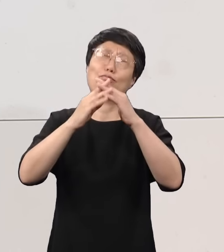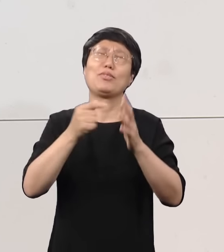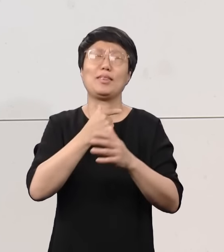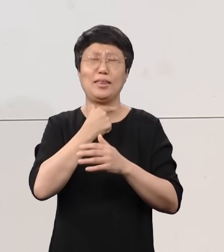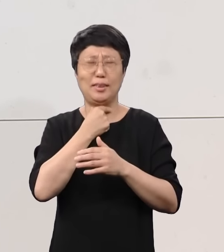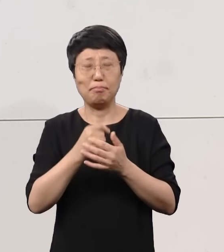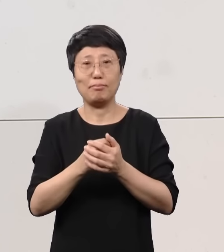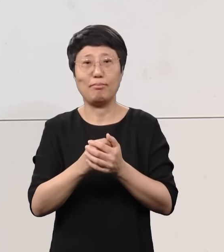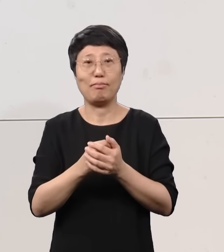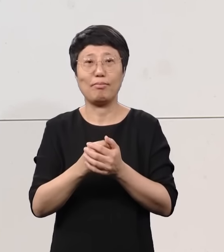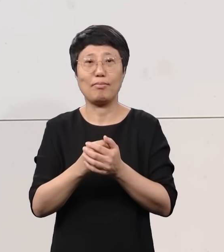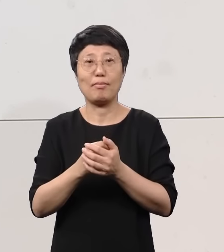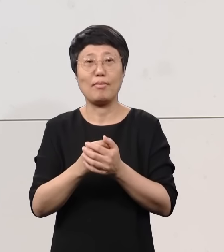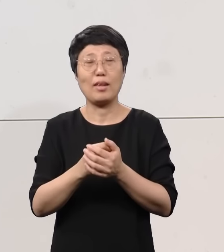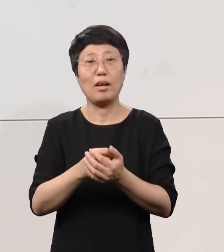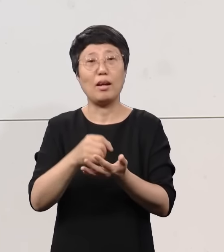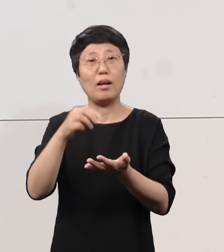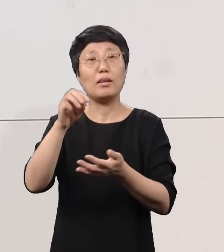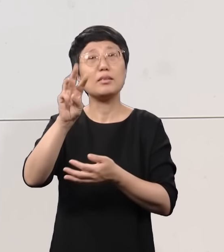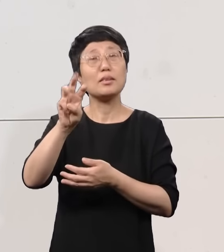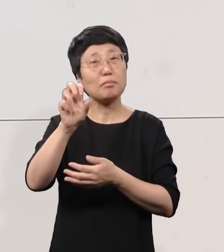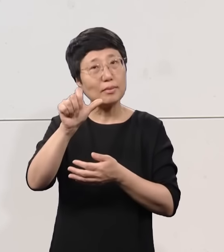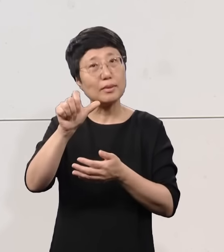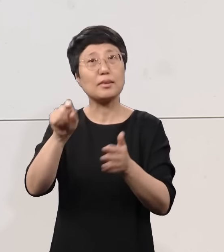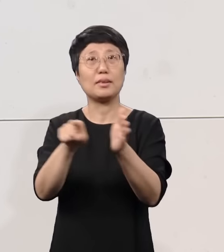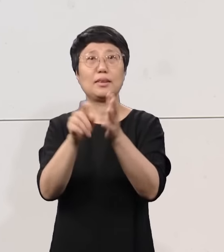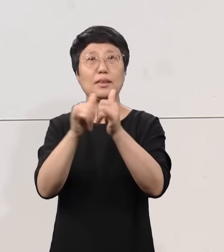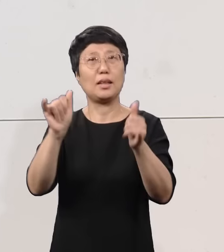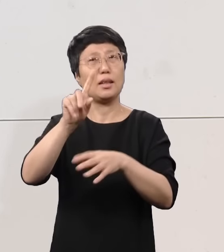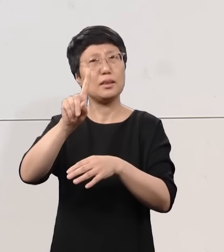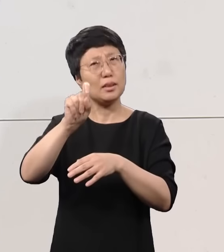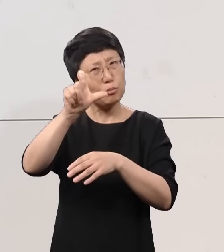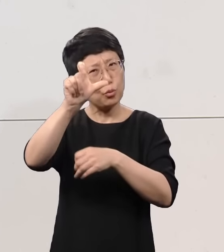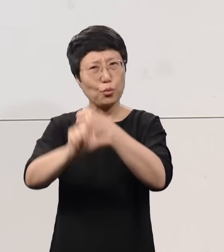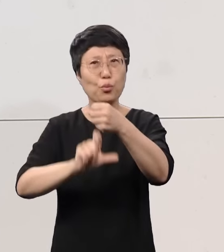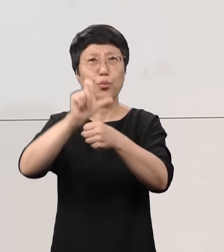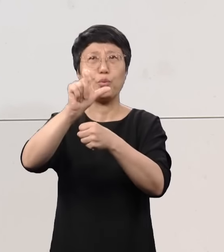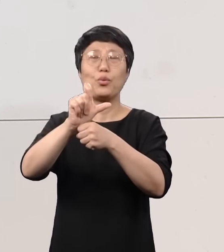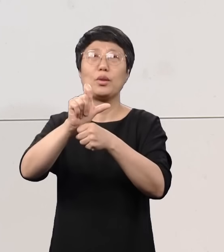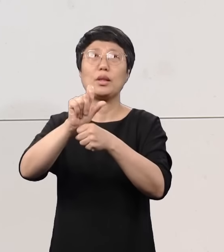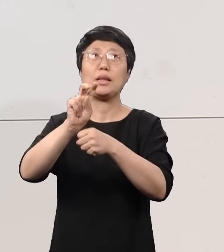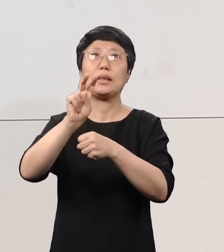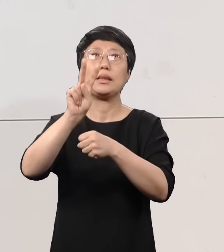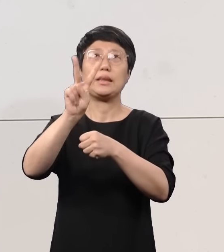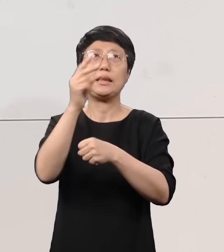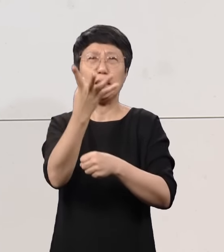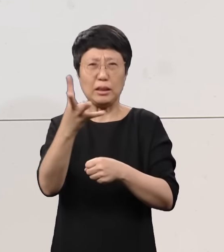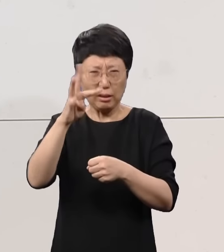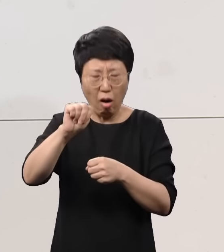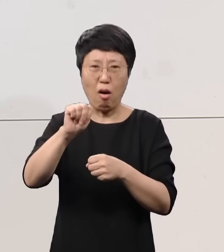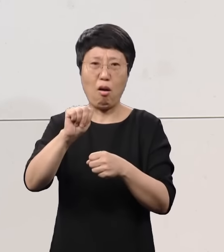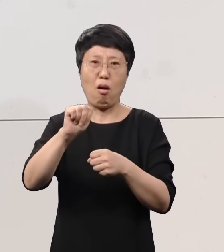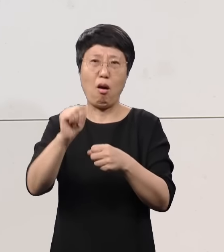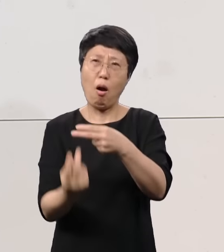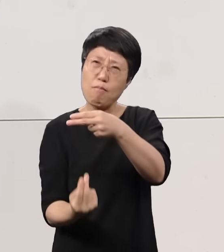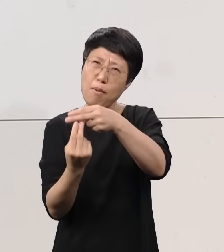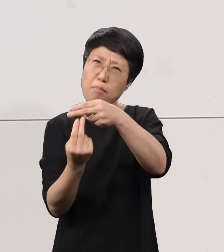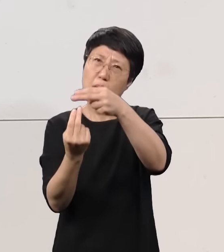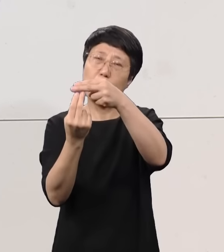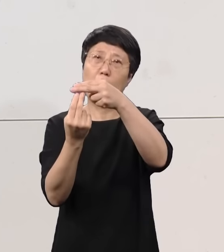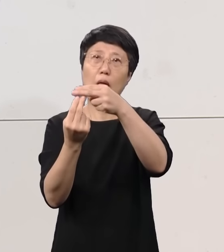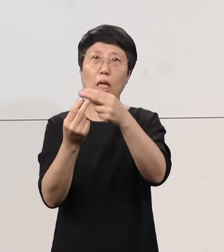우리 신자들이 다섯이 신자들이 15년 동안 2억이라는 돈을 모았습니다 그런데